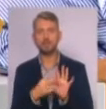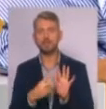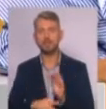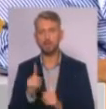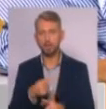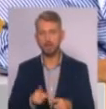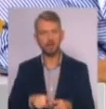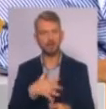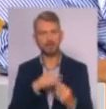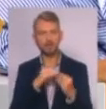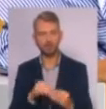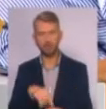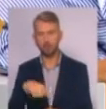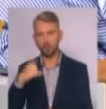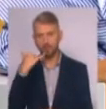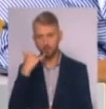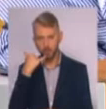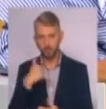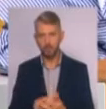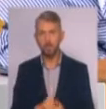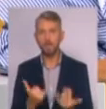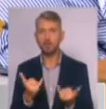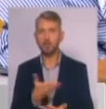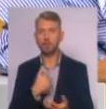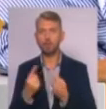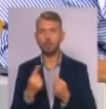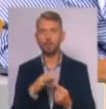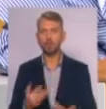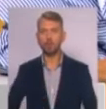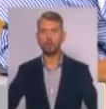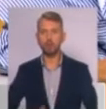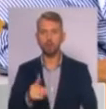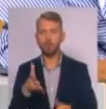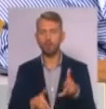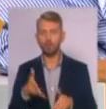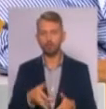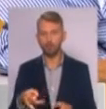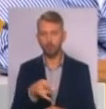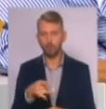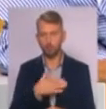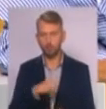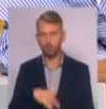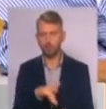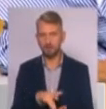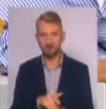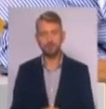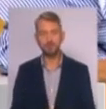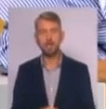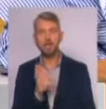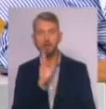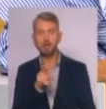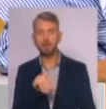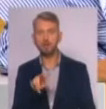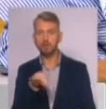223-0971 – це наш незмінний номер телефону прямого ефіру. Сьогодні ми говоримо про життя у Оболонському районі нашого міста. Нагадаю, що пані Людмила